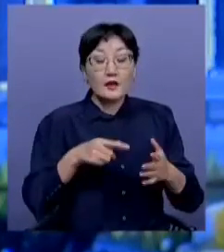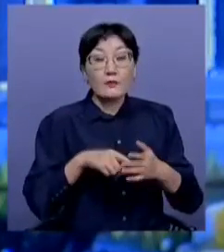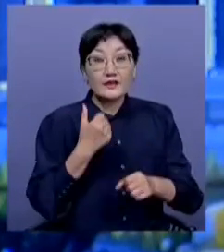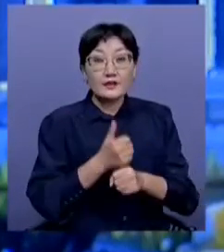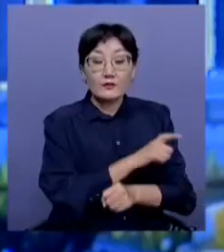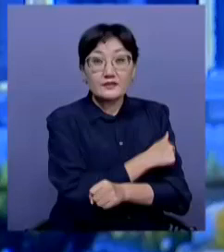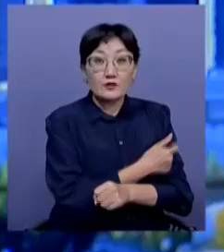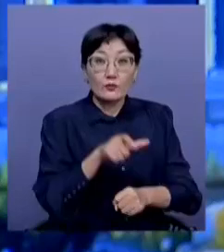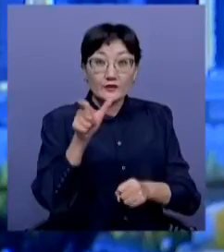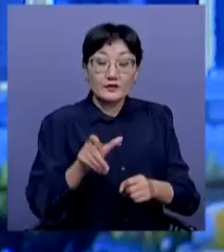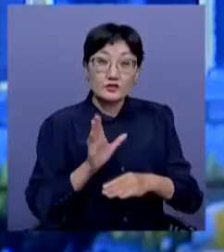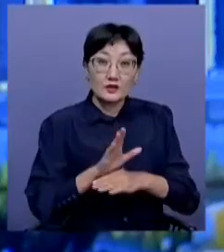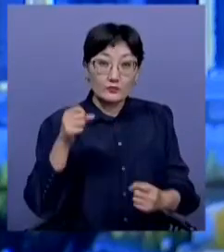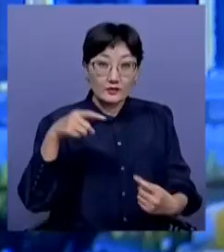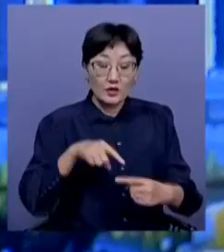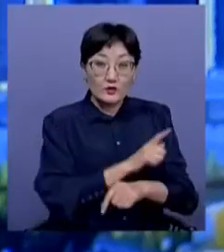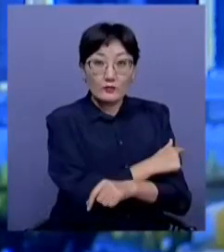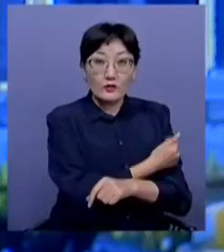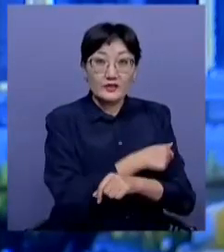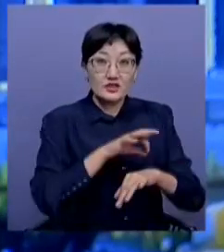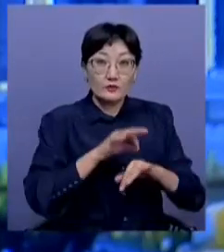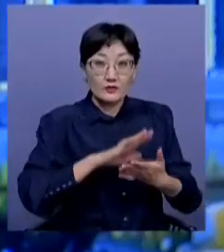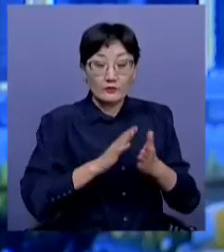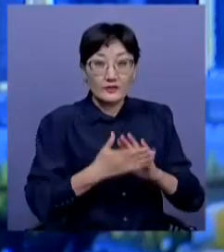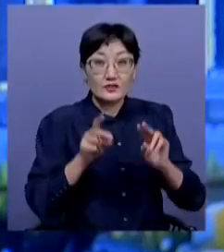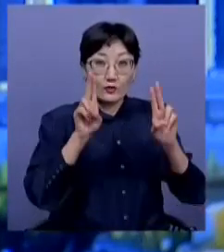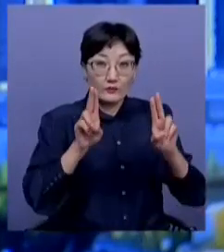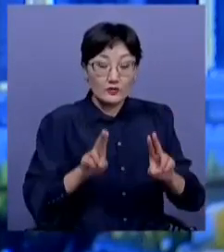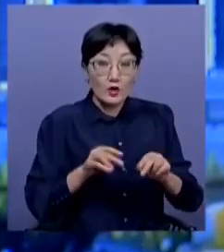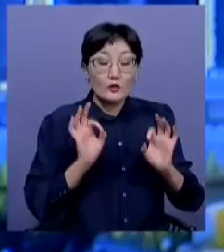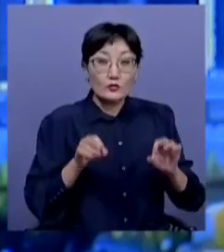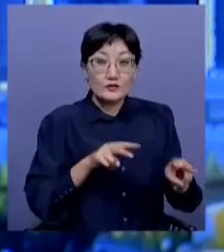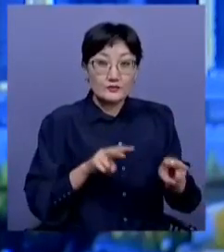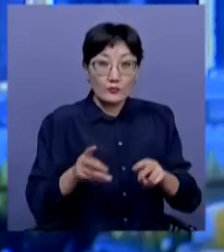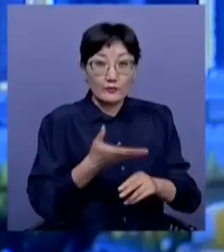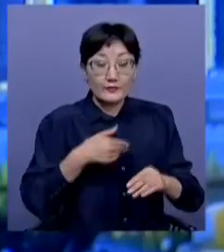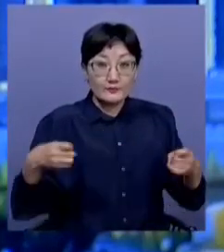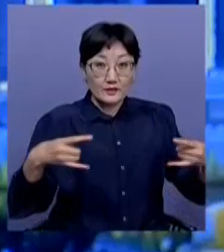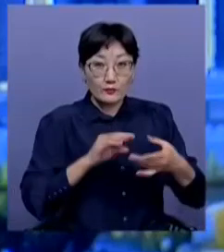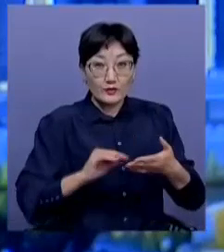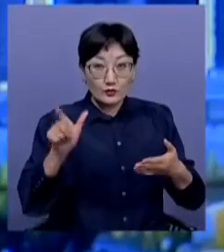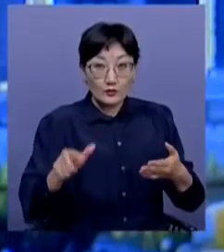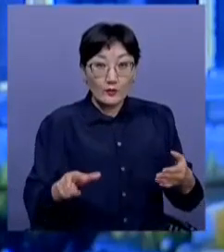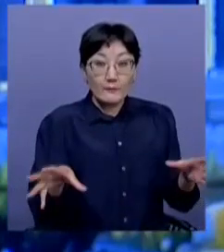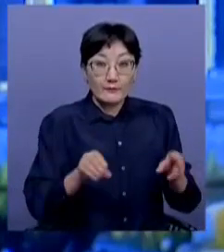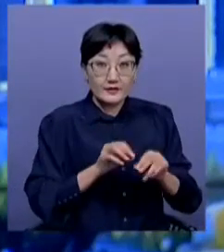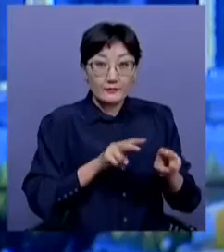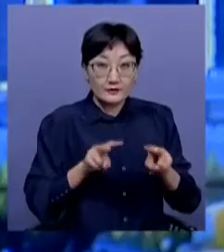санитар дәрігердің қаулысына сәйкес санитарлық эпидемиологиялық талаптардың дұрыс сақталуын біздің арна тілшілерімен бірге